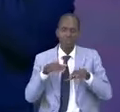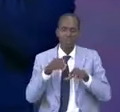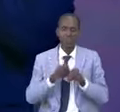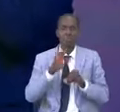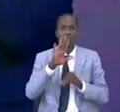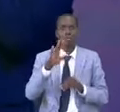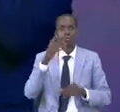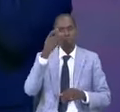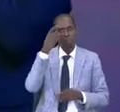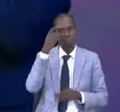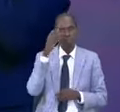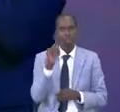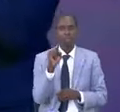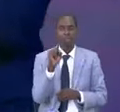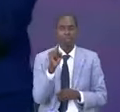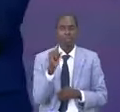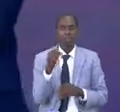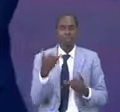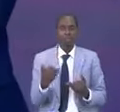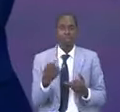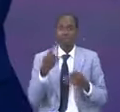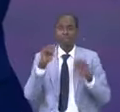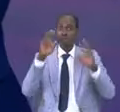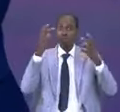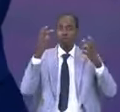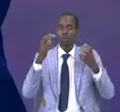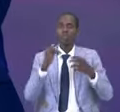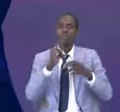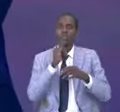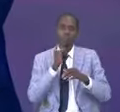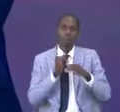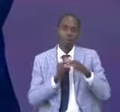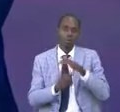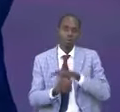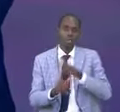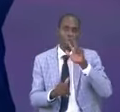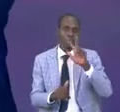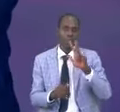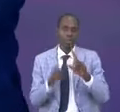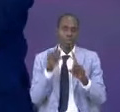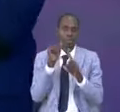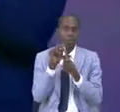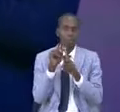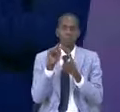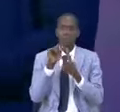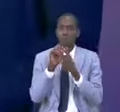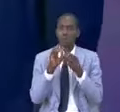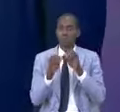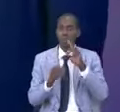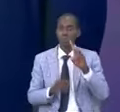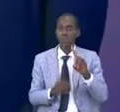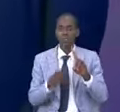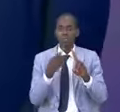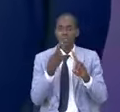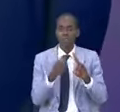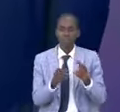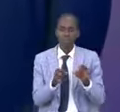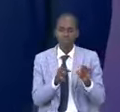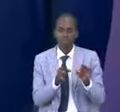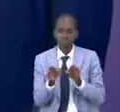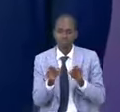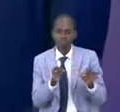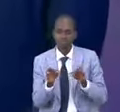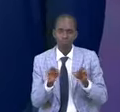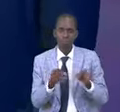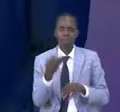nous allons considérer ce message en trois points premier point la description des périodes